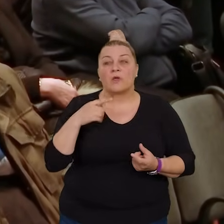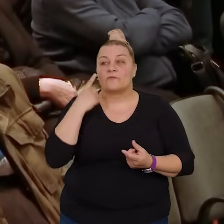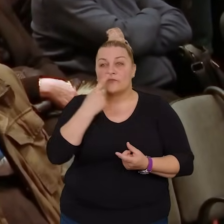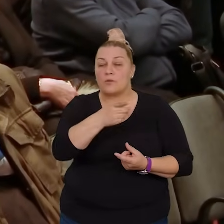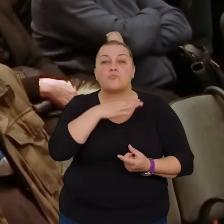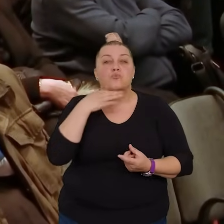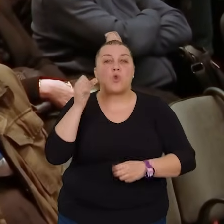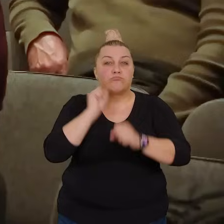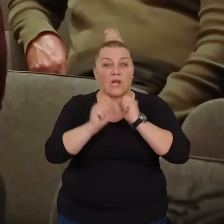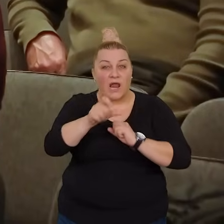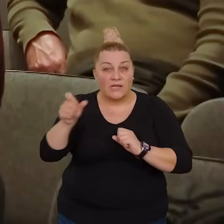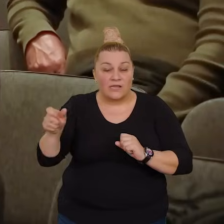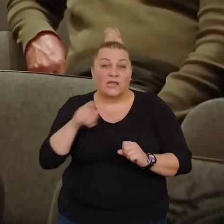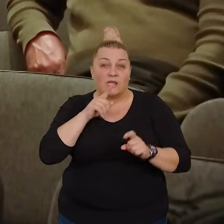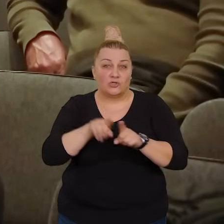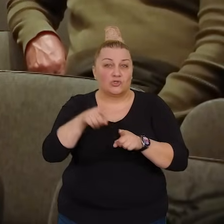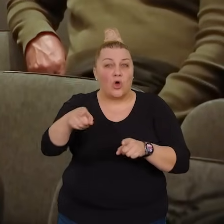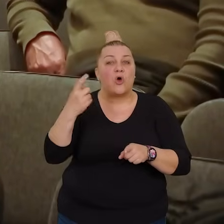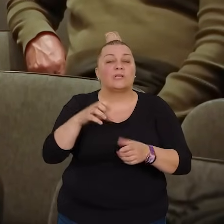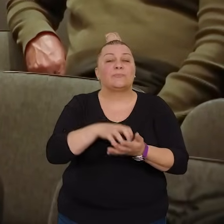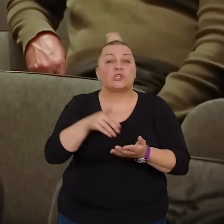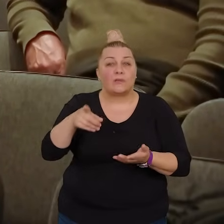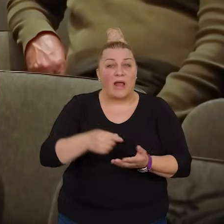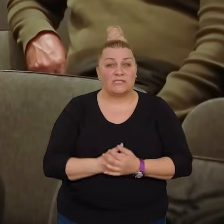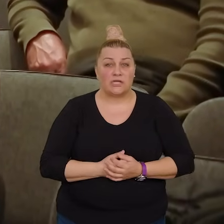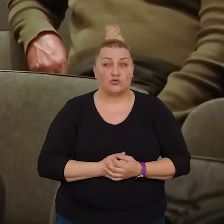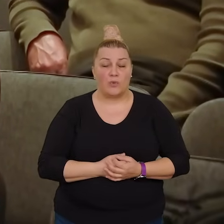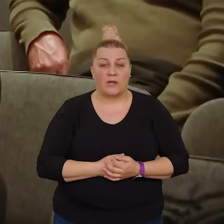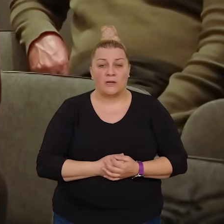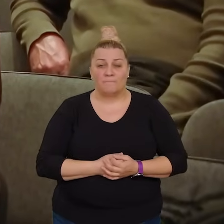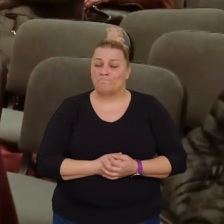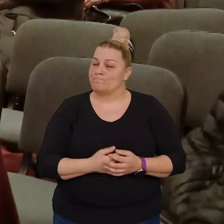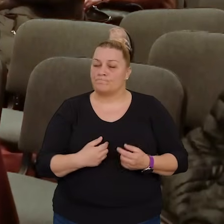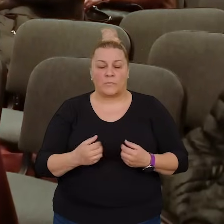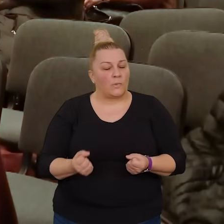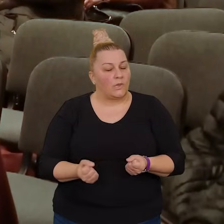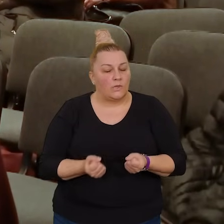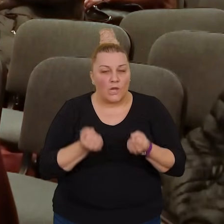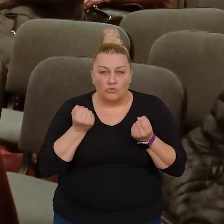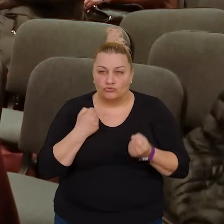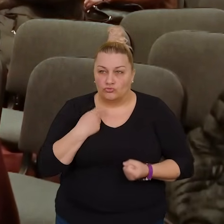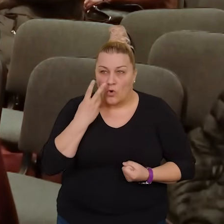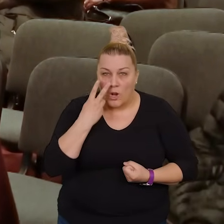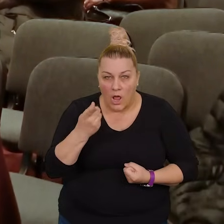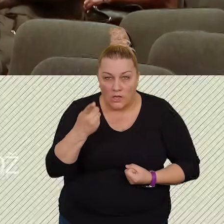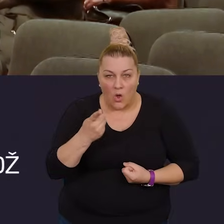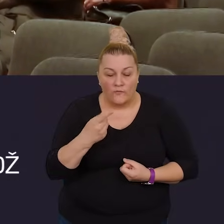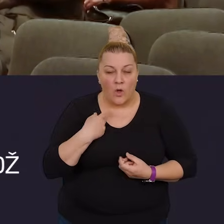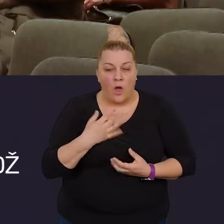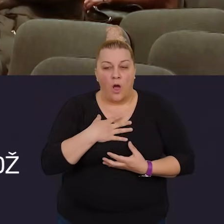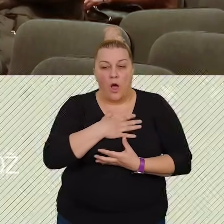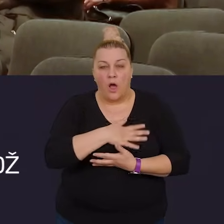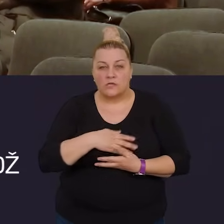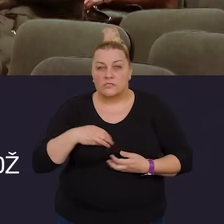smo brojne hrvatske branitelje, a potporu je dala Splitsko-dalmatinska županija. Jednostavno, teško je gledati ovakve stravične